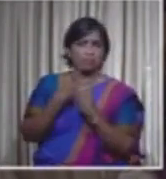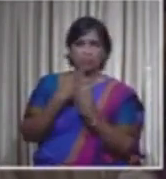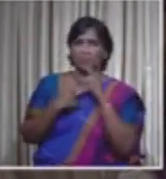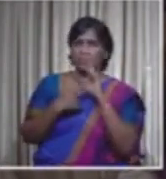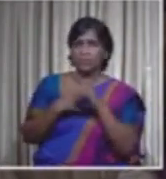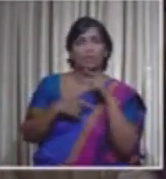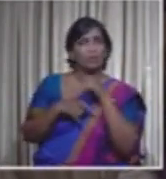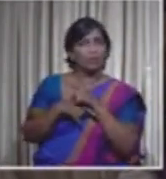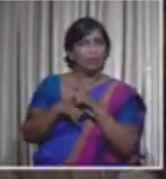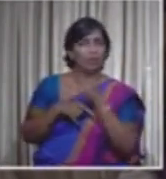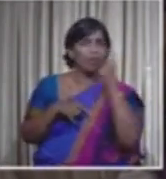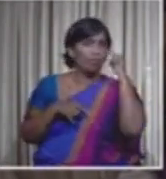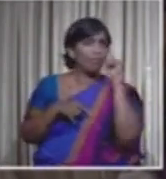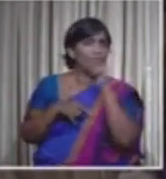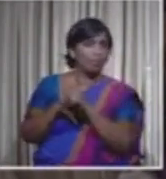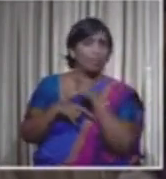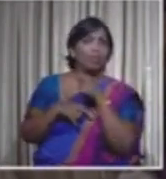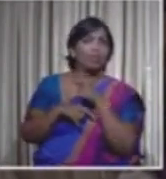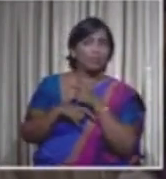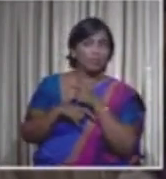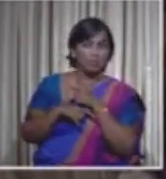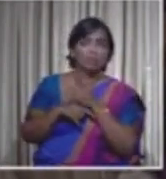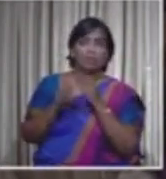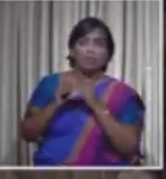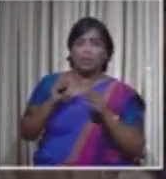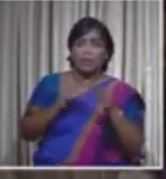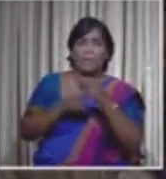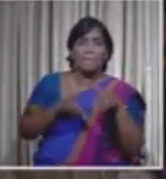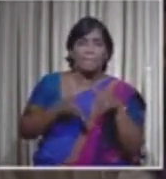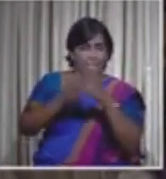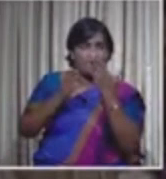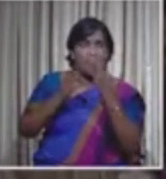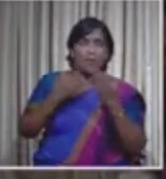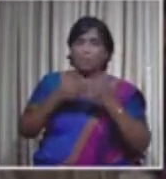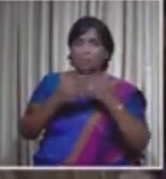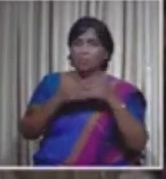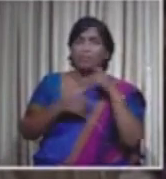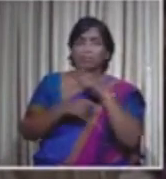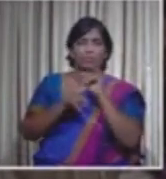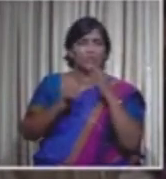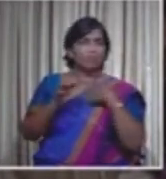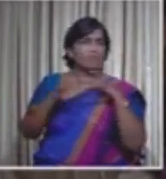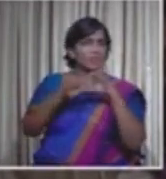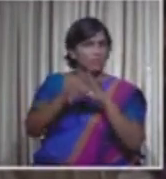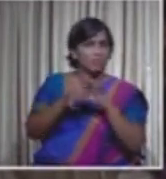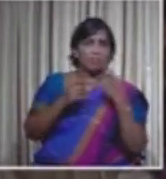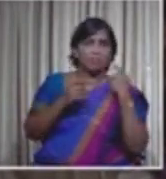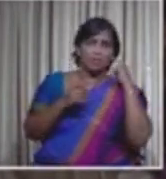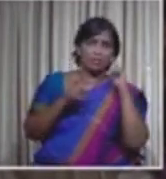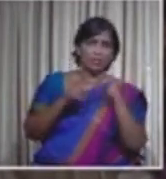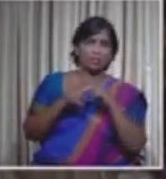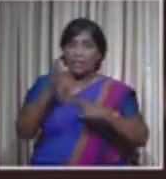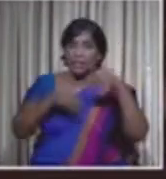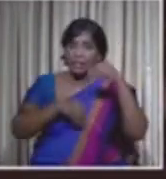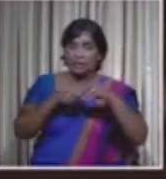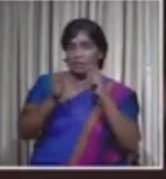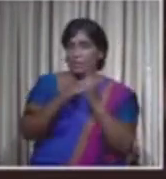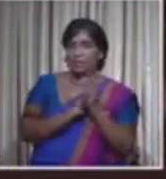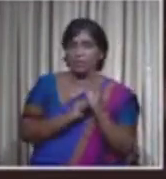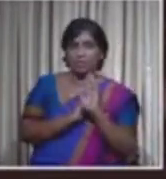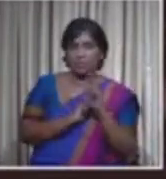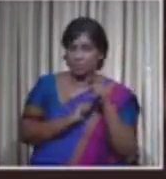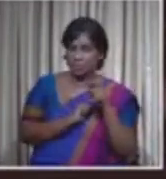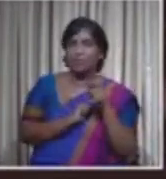වෙයි. එතුමාට ඇඟිල්ල දික්ුණේ මේ විකල්ප මාර්ගයේ හෝ මේ ඉදිකිරීමට එතුමාගේ යම් කිසි සම්බන්ධයක් තියෙනවද කියන කාරණේ. ඊට වඩා මම ඒක කියන්නේ නැහැ.